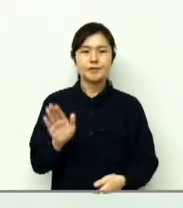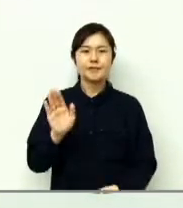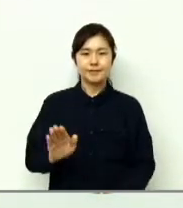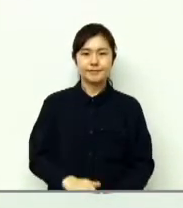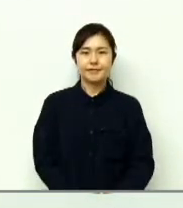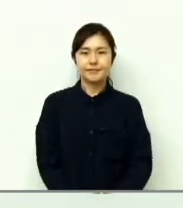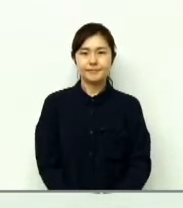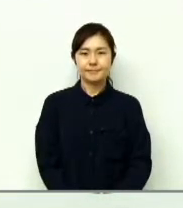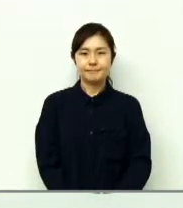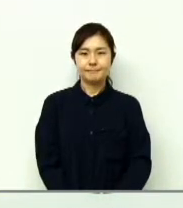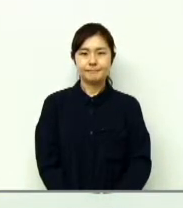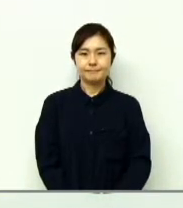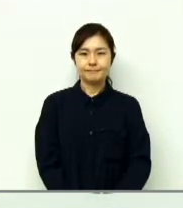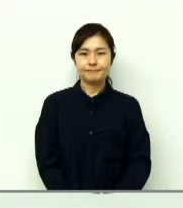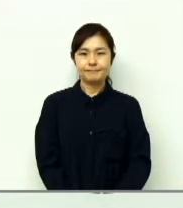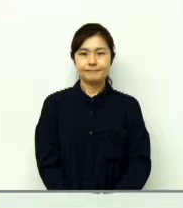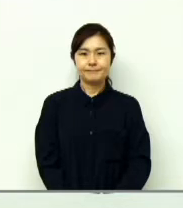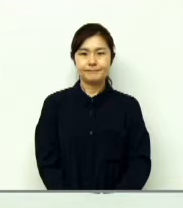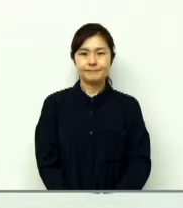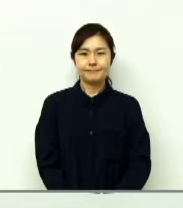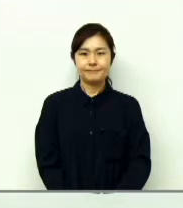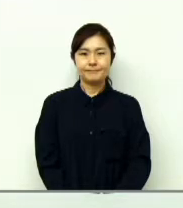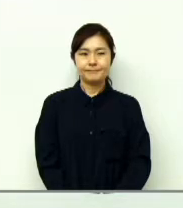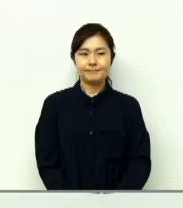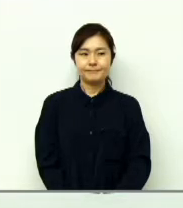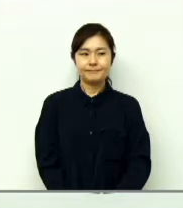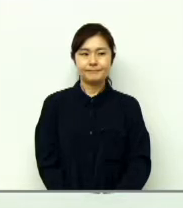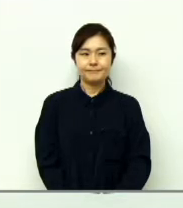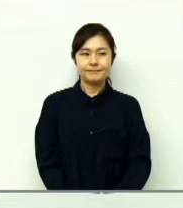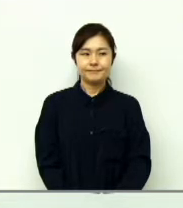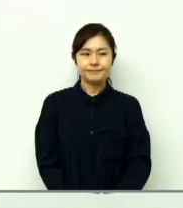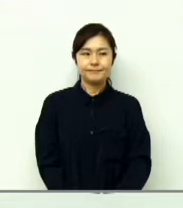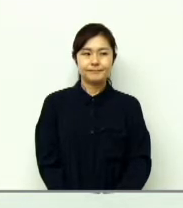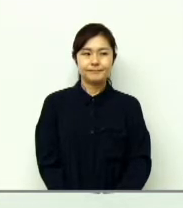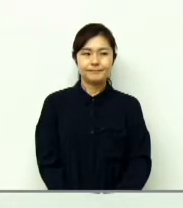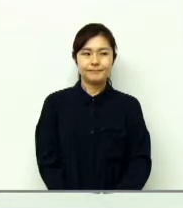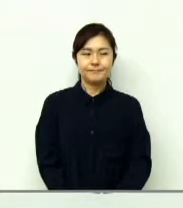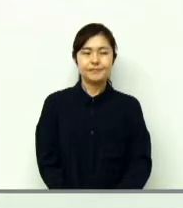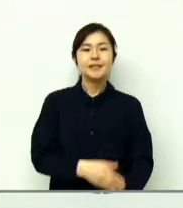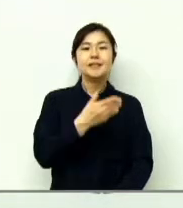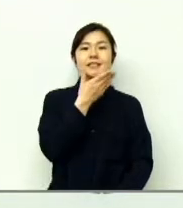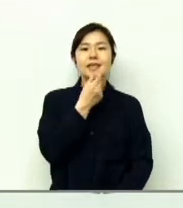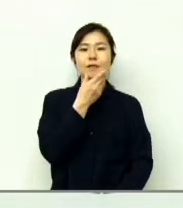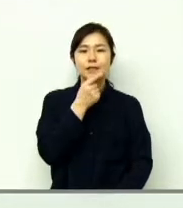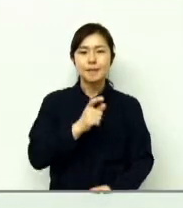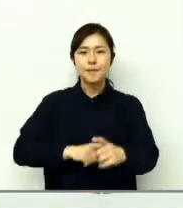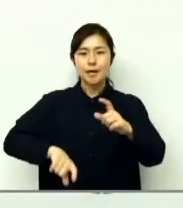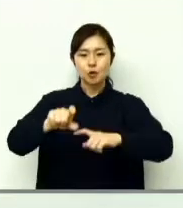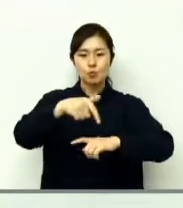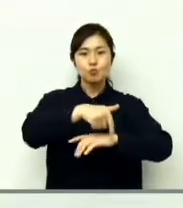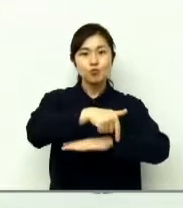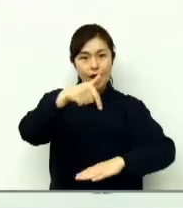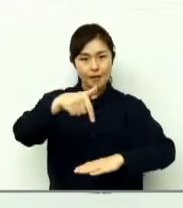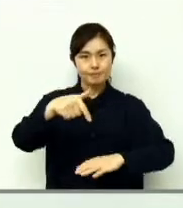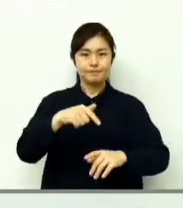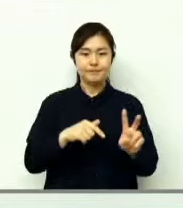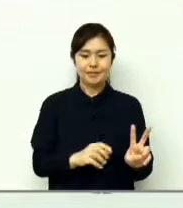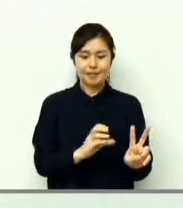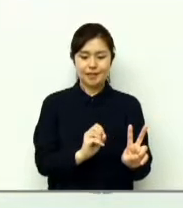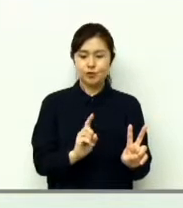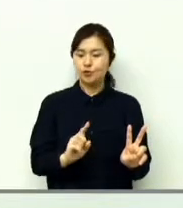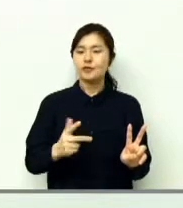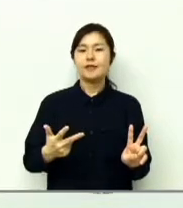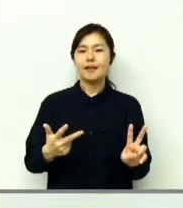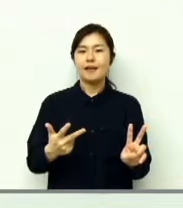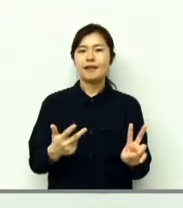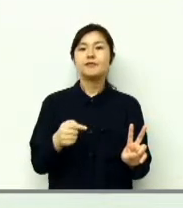。お願いします。また幸せ倍増プラン2017はですね、市民の幸せ倍増に係る事